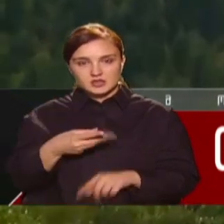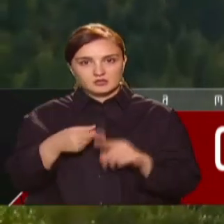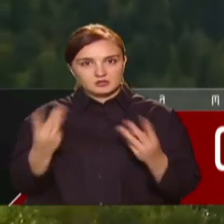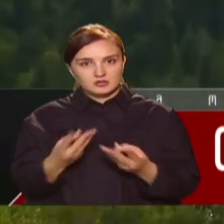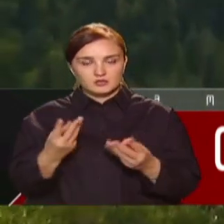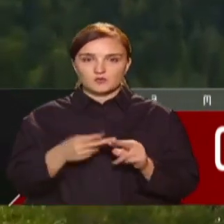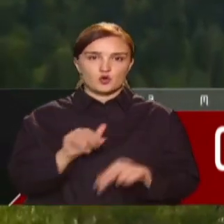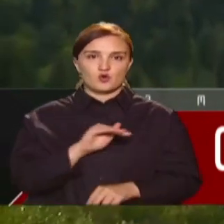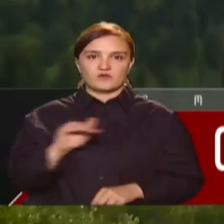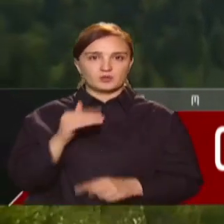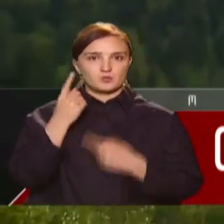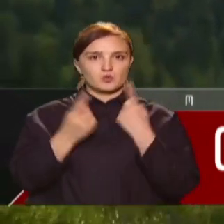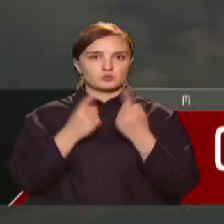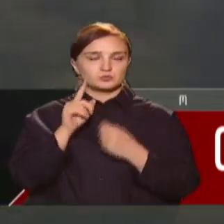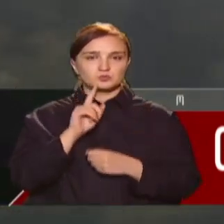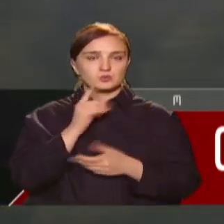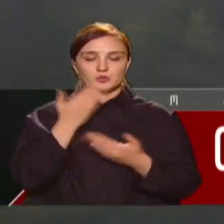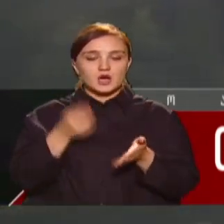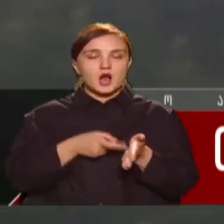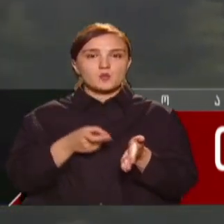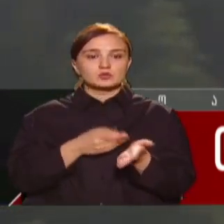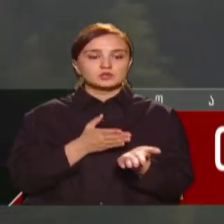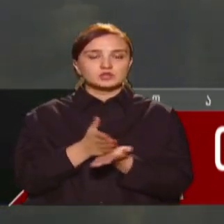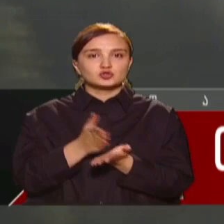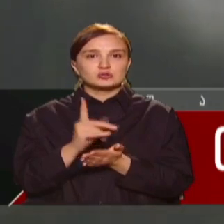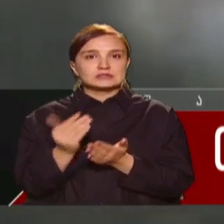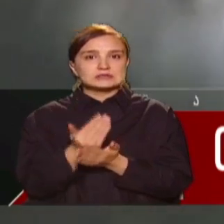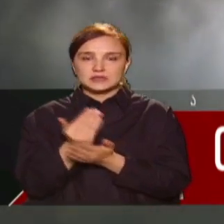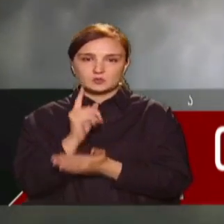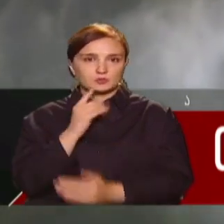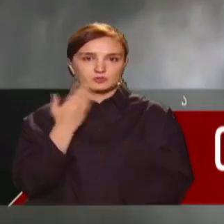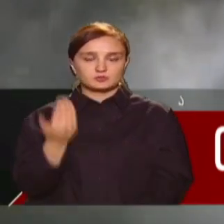alebas. Ofitsialuri informatsiit gamodziebis mimartulebit jera ime siakhli ar aris.